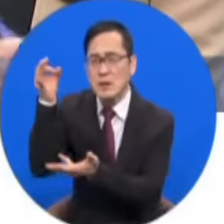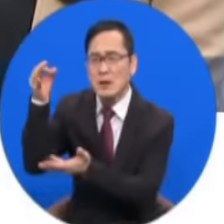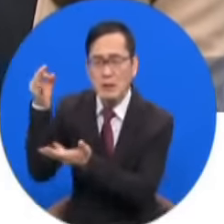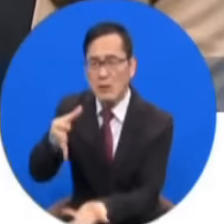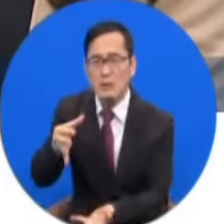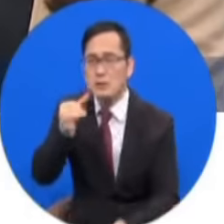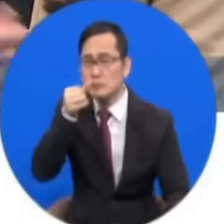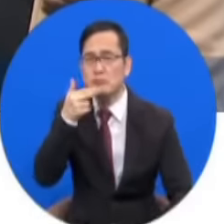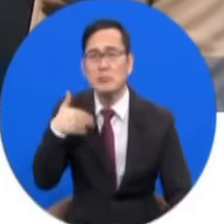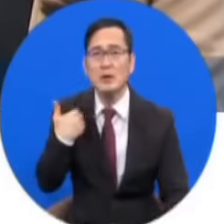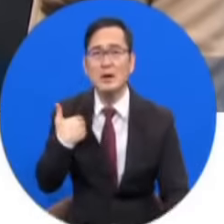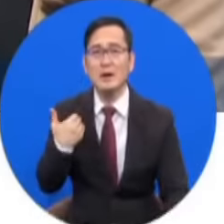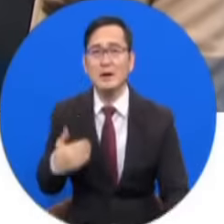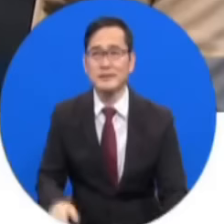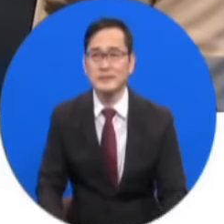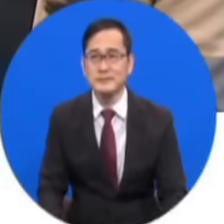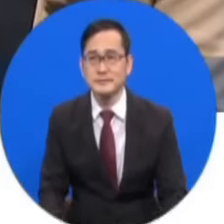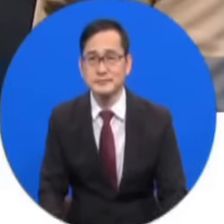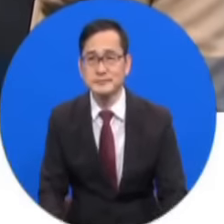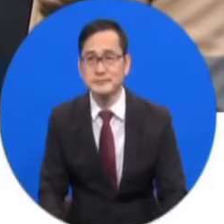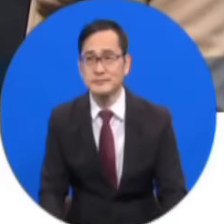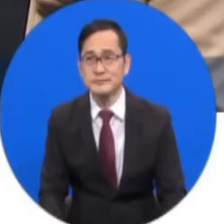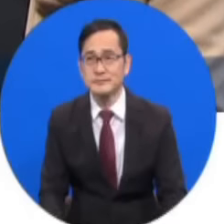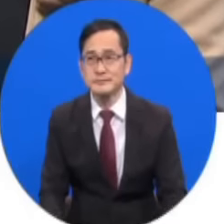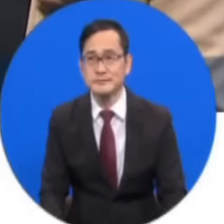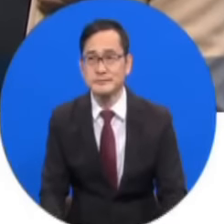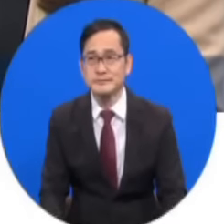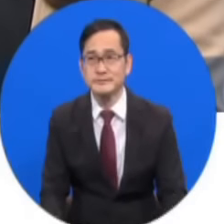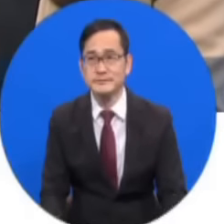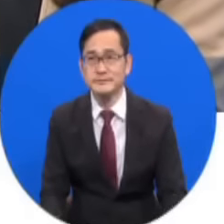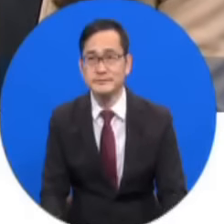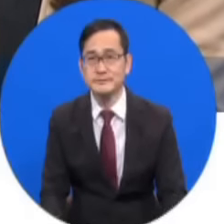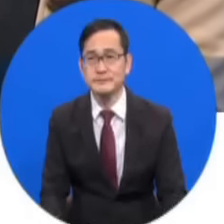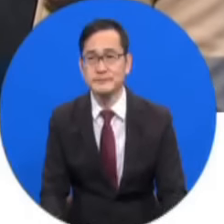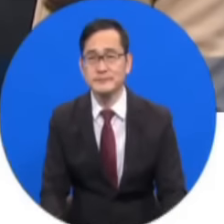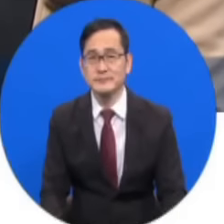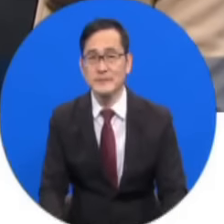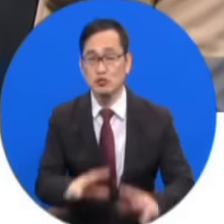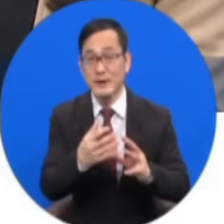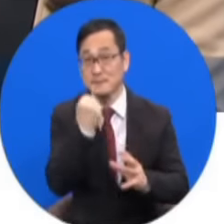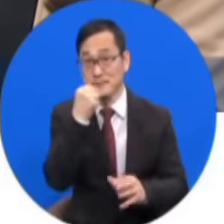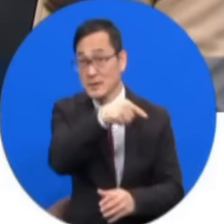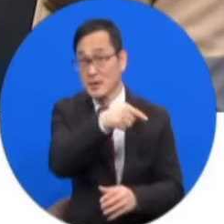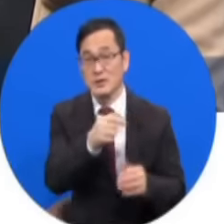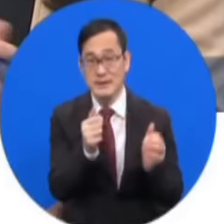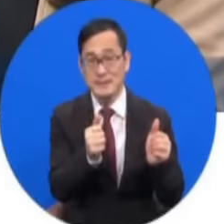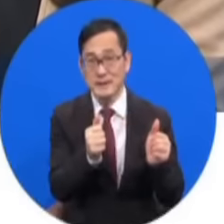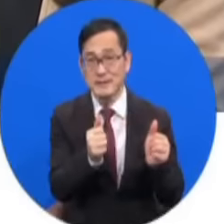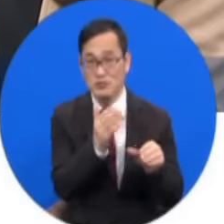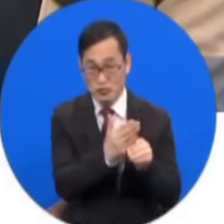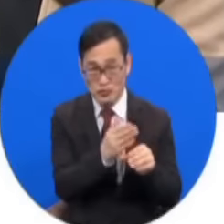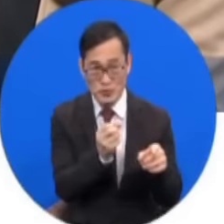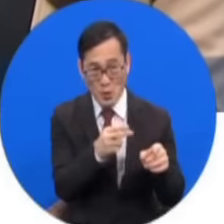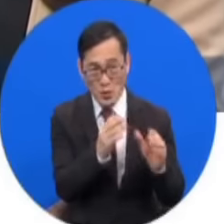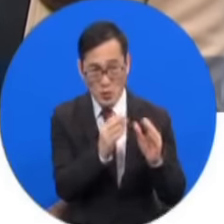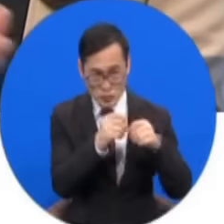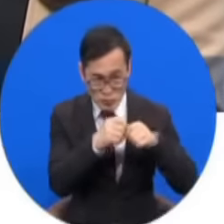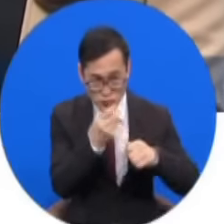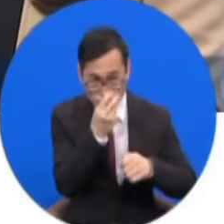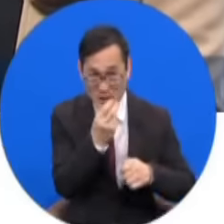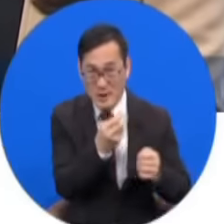치면요 국민임 의원들 재산 신고한 내역 한번 얘기해 볼까요 뭐 재판받는 분도 계시고 이제 수사 받을 분도 계신데 이런 부분들 따지고